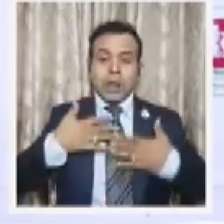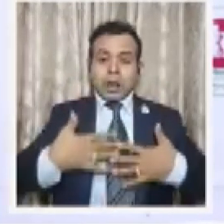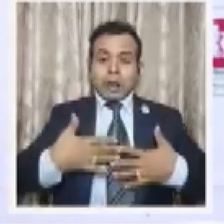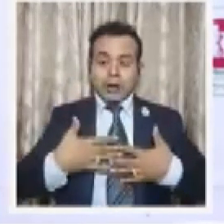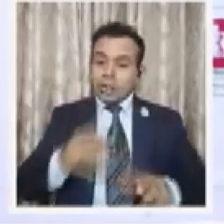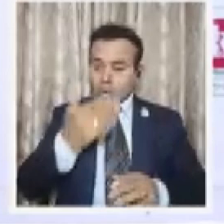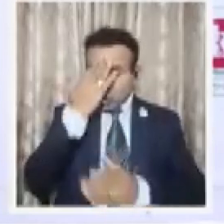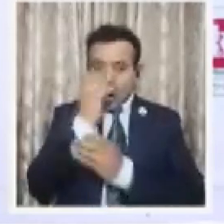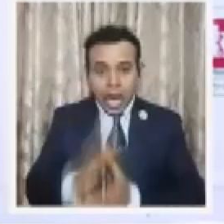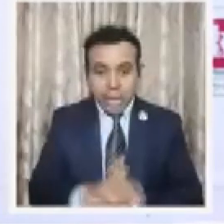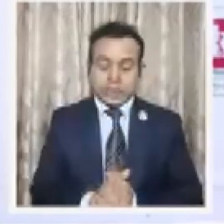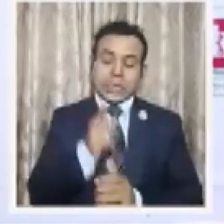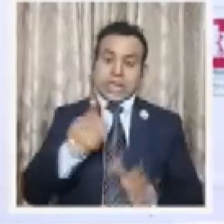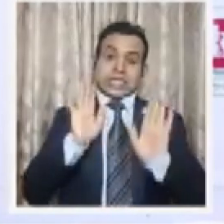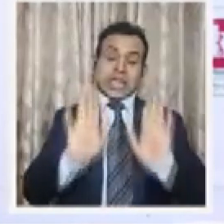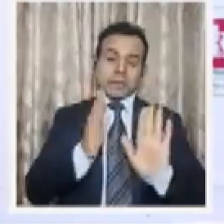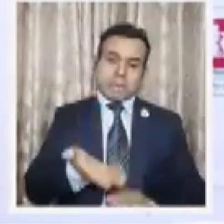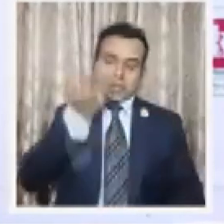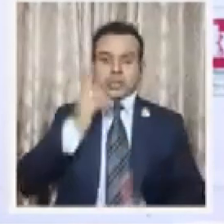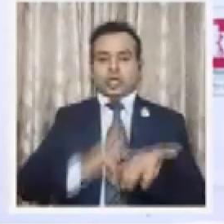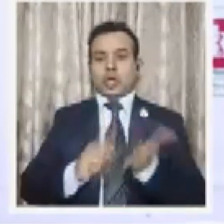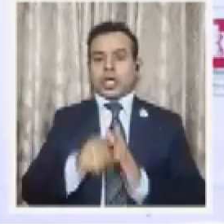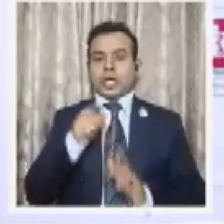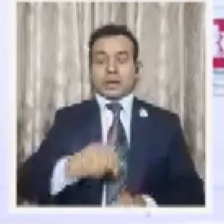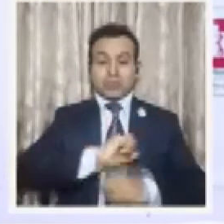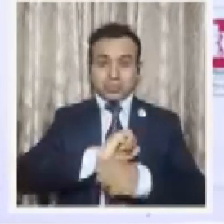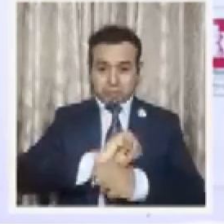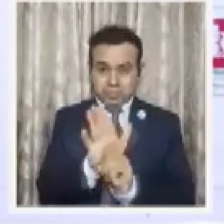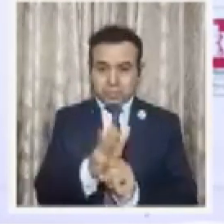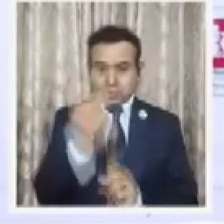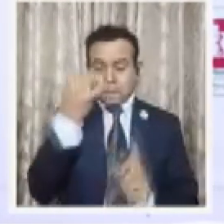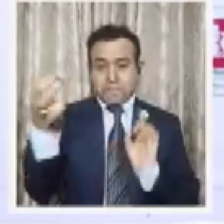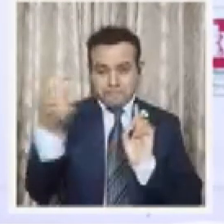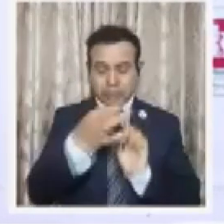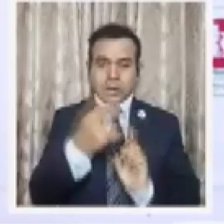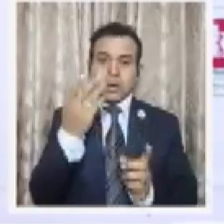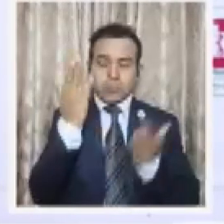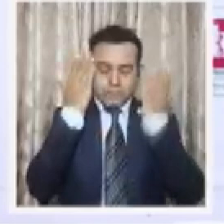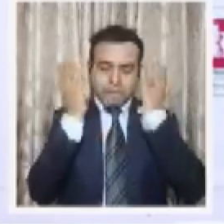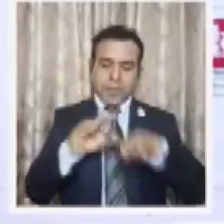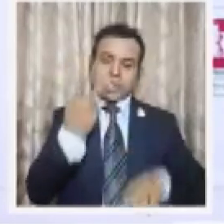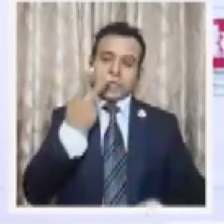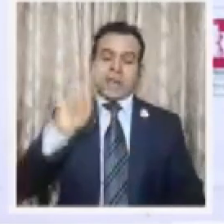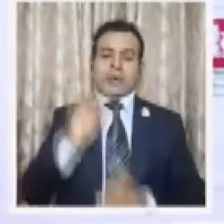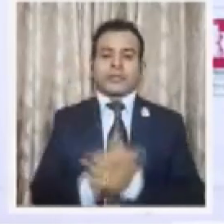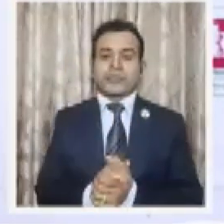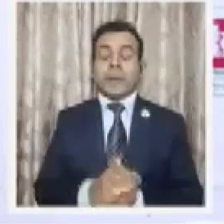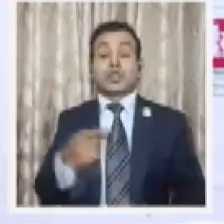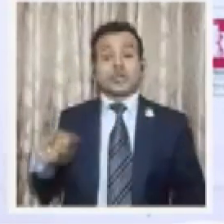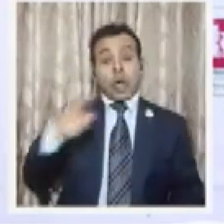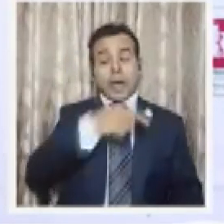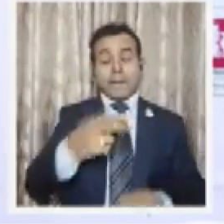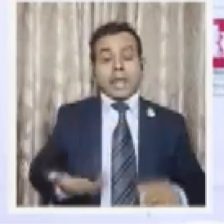তারা অবশ্যই আরও বেশি সচেতন এবং সাবধান থাকবেন, কারণ তারা আক্রান্ত হলে তাদের জন্য ঝুঁকি বেশি।